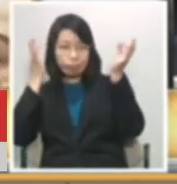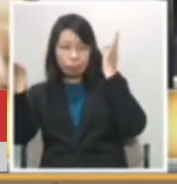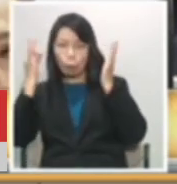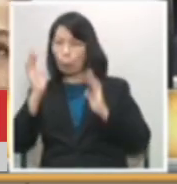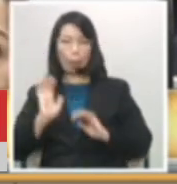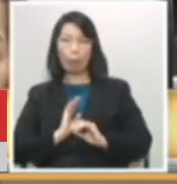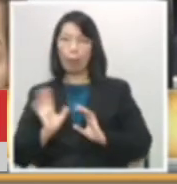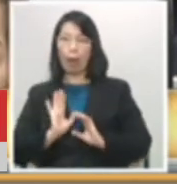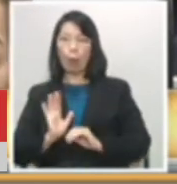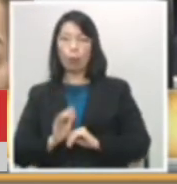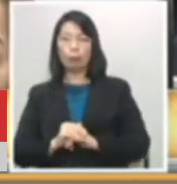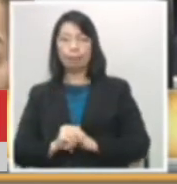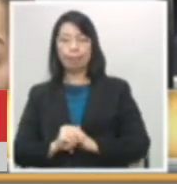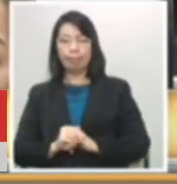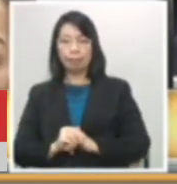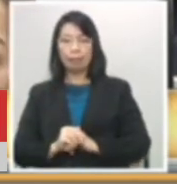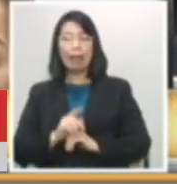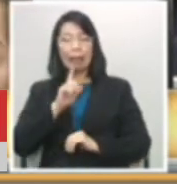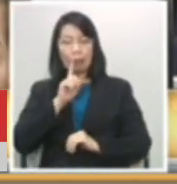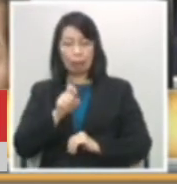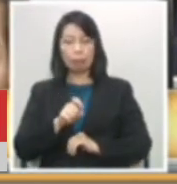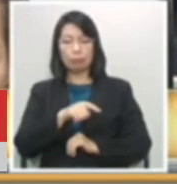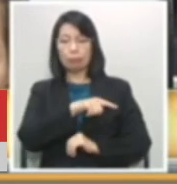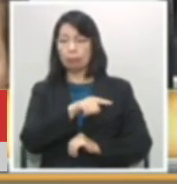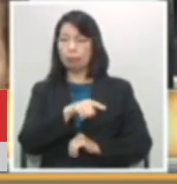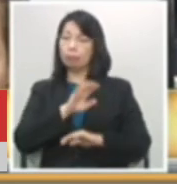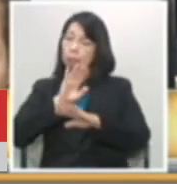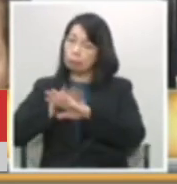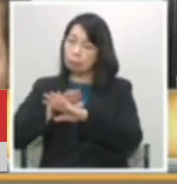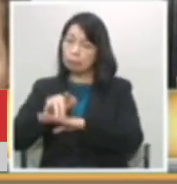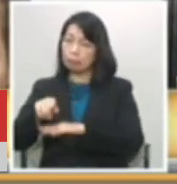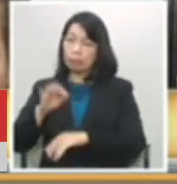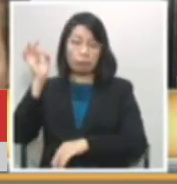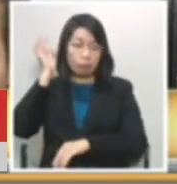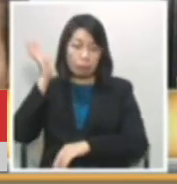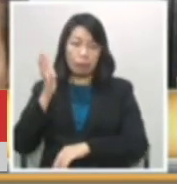ล้วท่านจะทราบปัญหาที่แท้จริงของประชาชนได้อย่างไรคะ